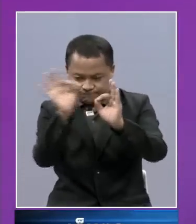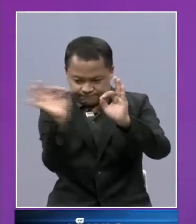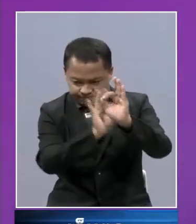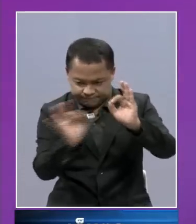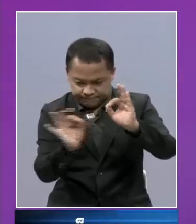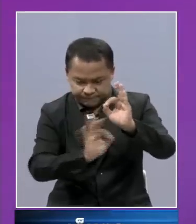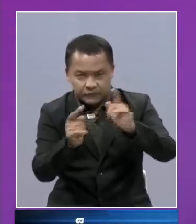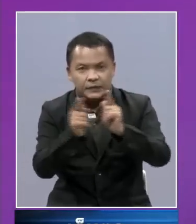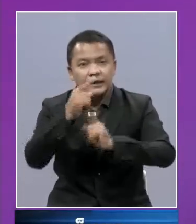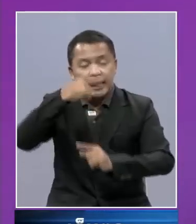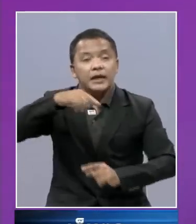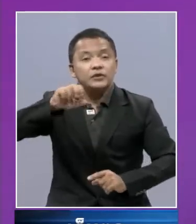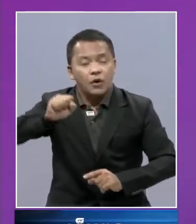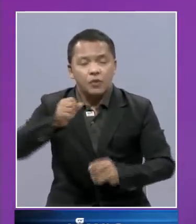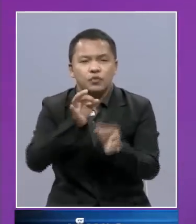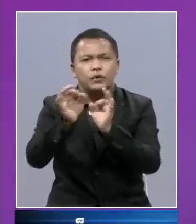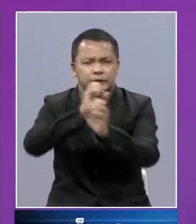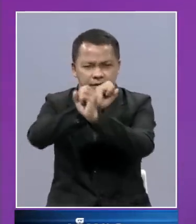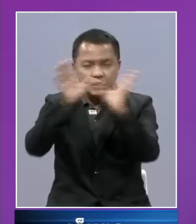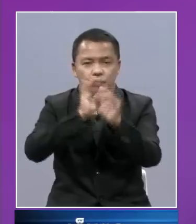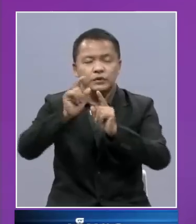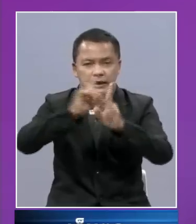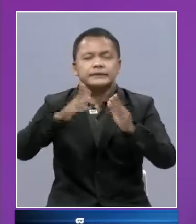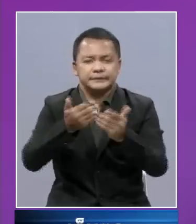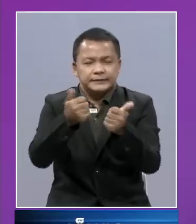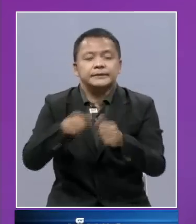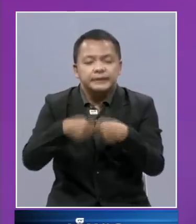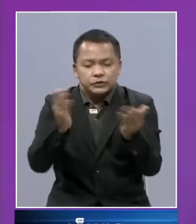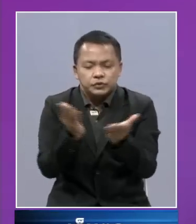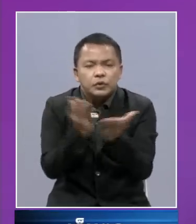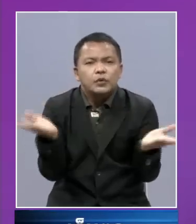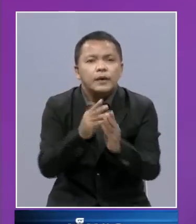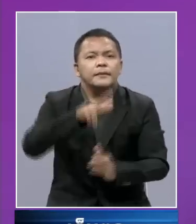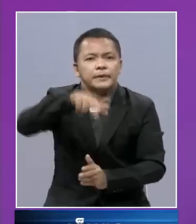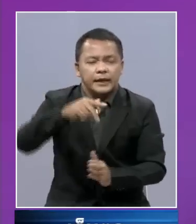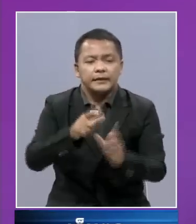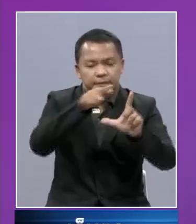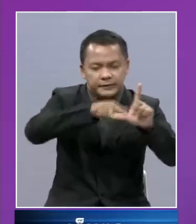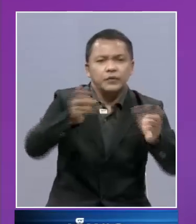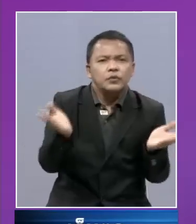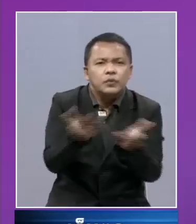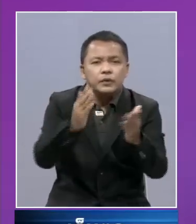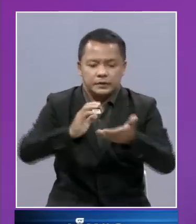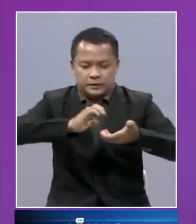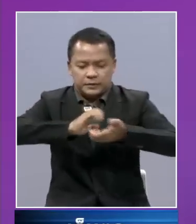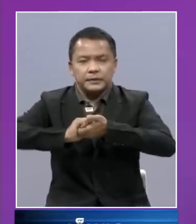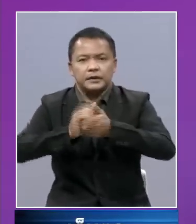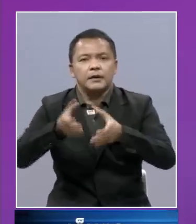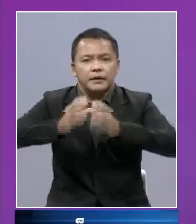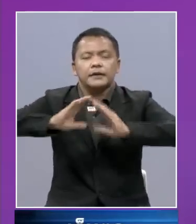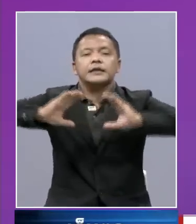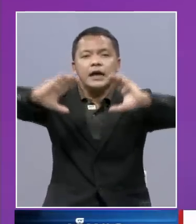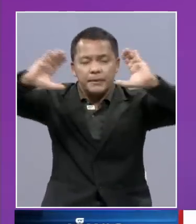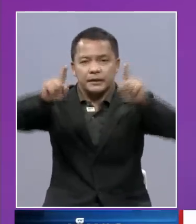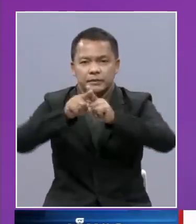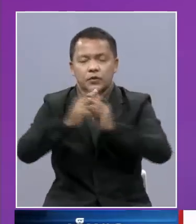ว่าทางไทยสร้างไทยพูดชัดเจนมาโดยตลอดนะครับว่าเรายินดียกมือสนับสนุนให้กับเพื่อไทยแล้วก็ก้าวไก่ได้จับมือกันตั้งรัฐบาล